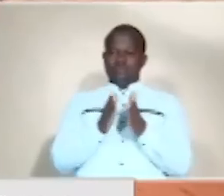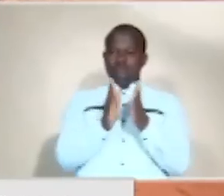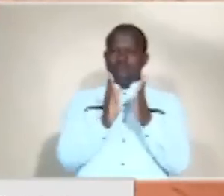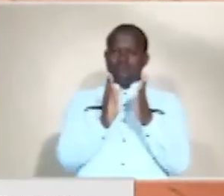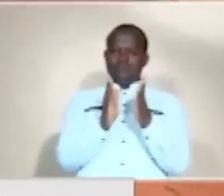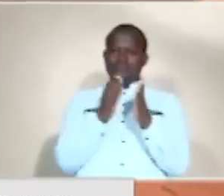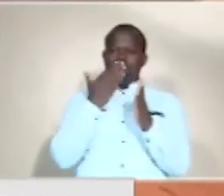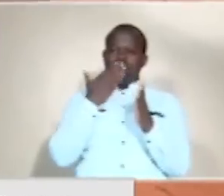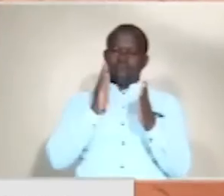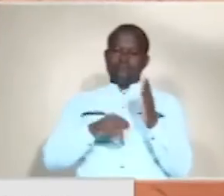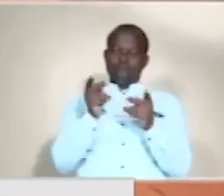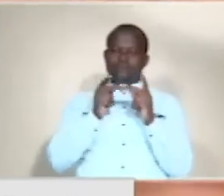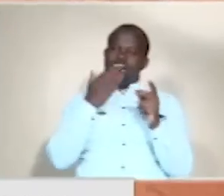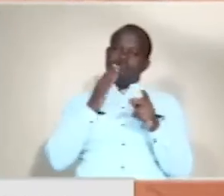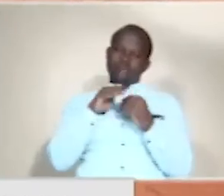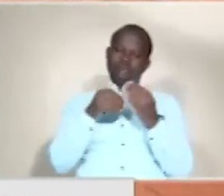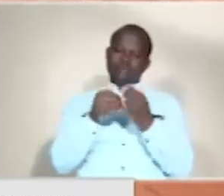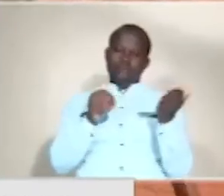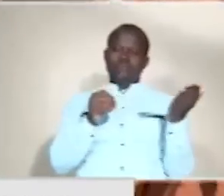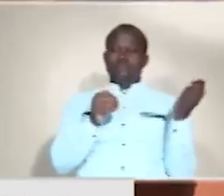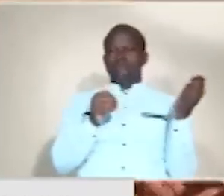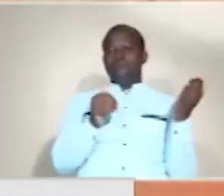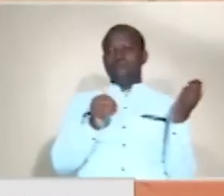ahantu hameze nk'imibande hanyuramo amazi